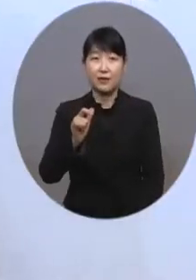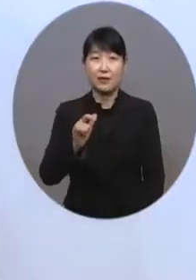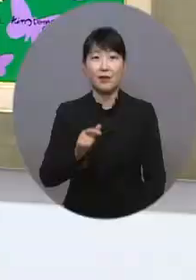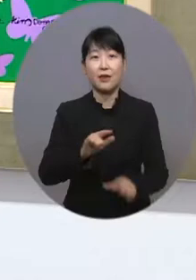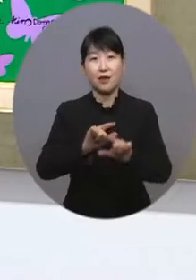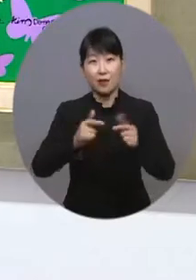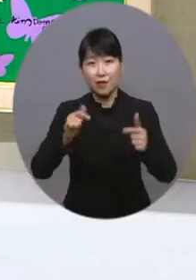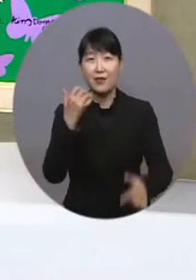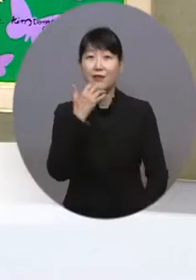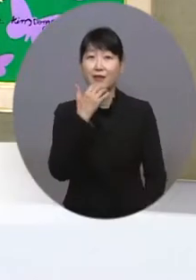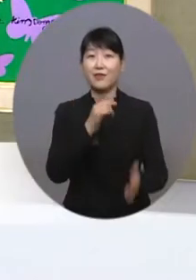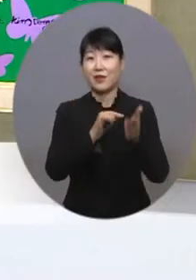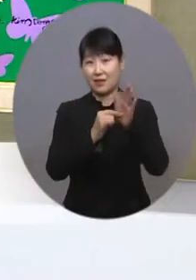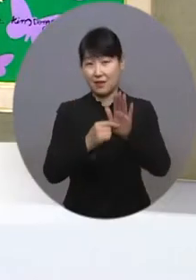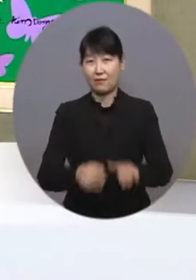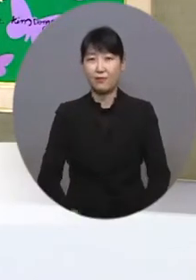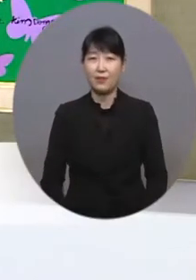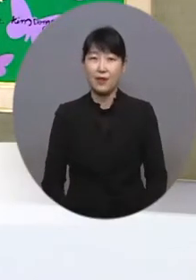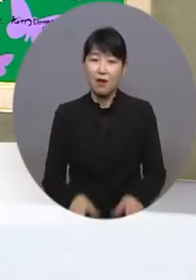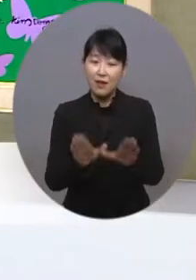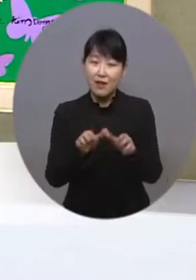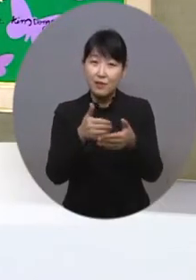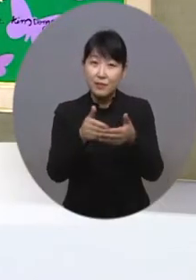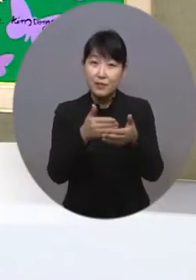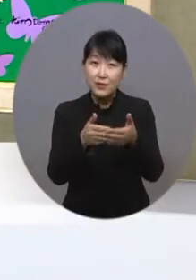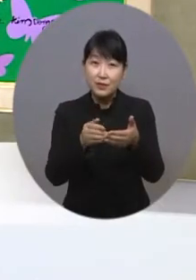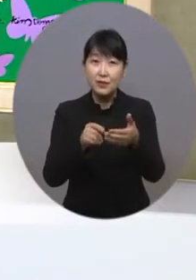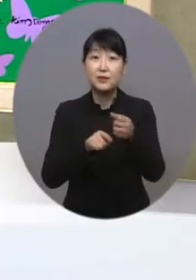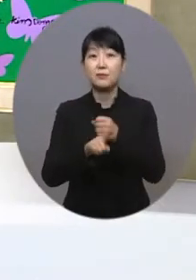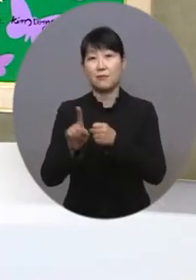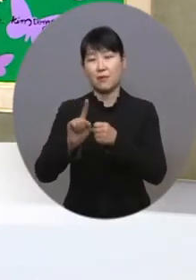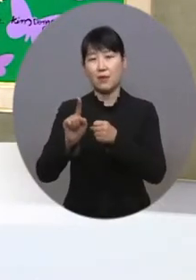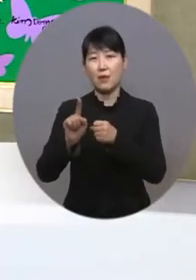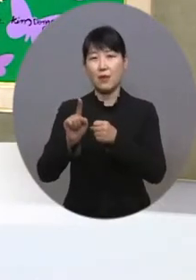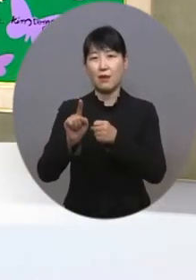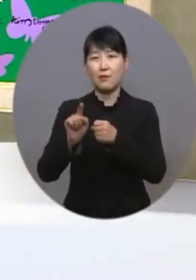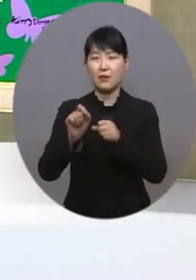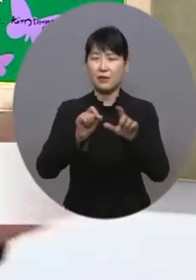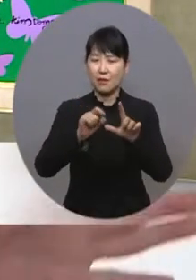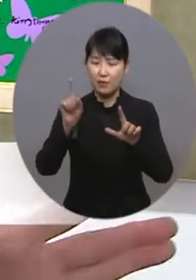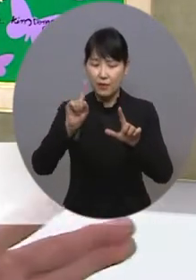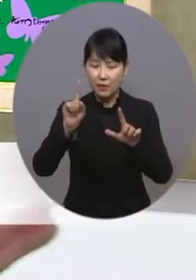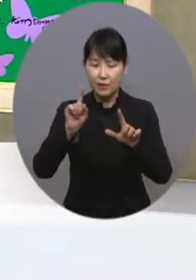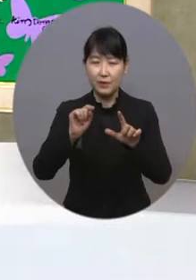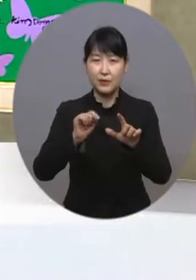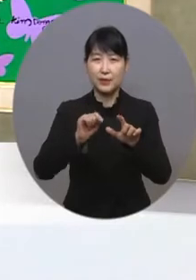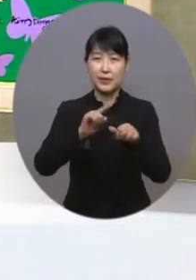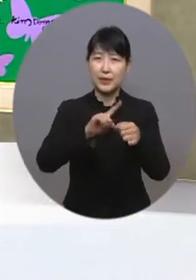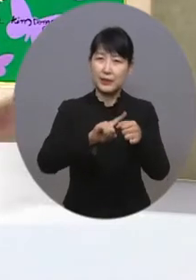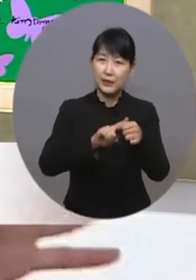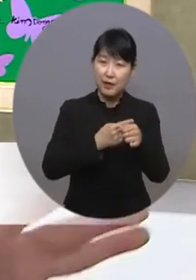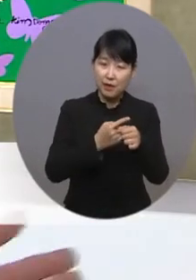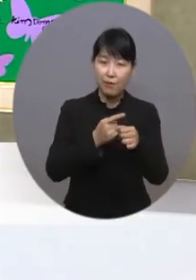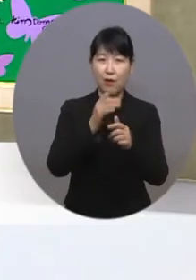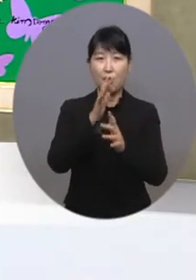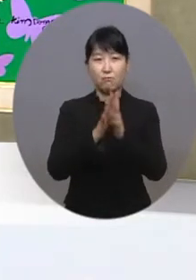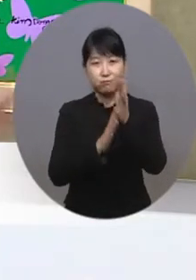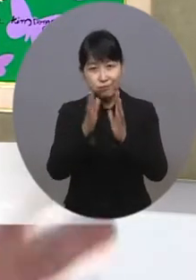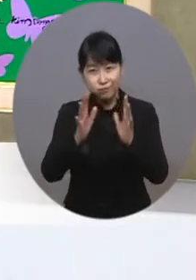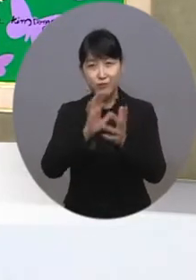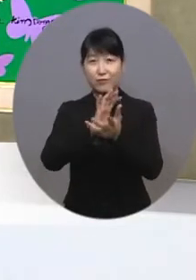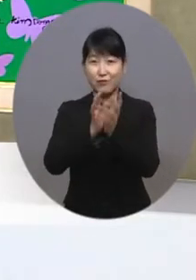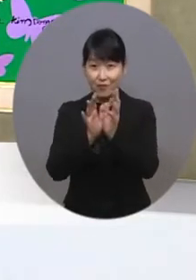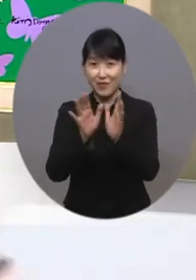표현했습니다. 이 나비를 그렇게 시작하면서 이제 주로 이제 자연하고 나비는 이제